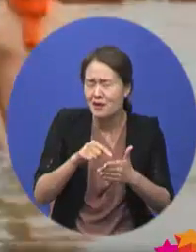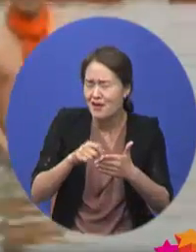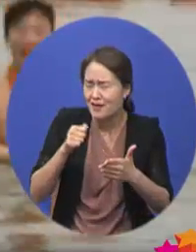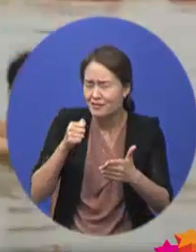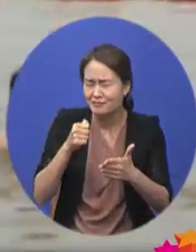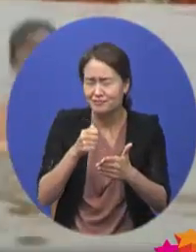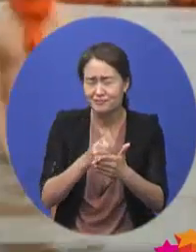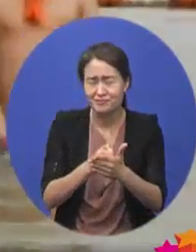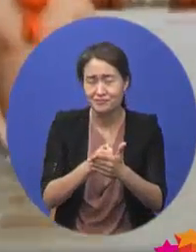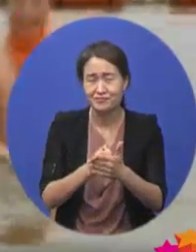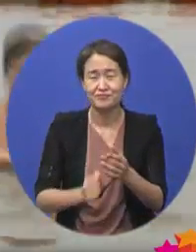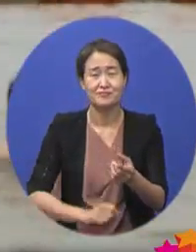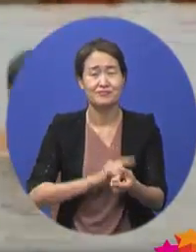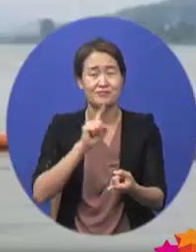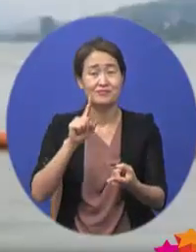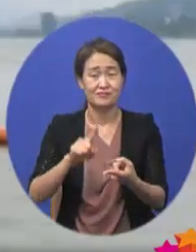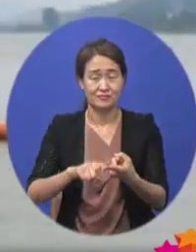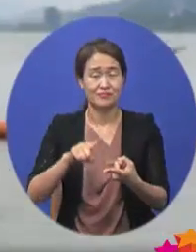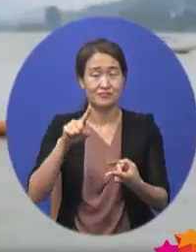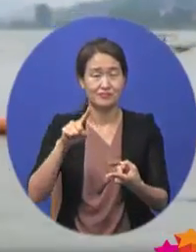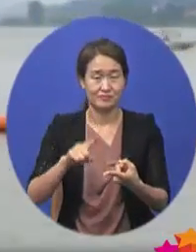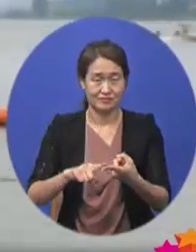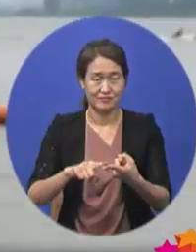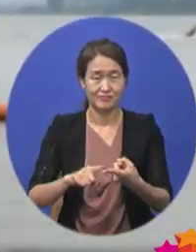높이 달렸더라